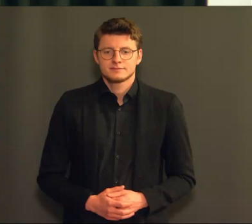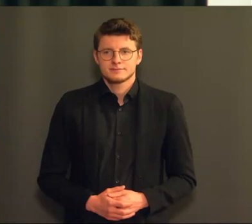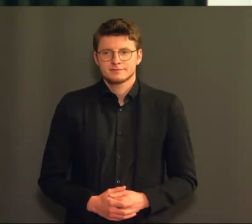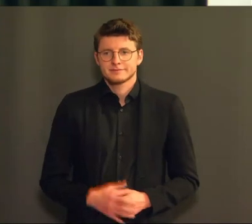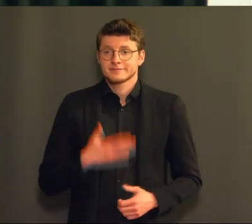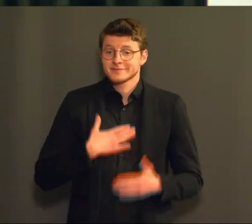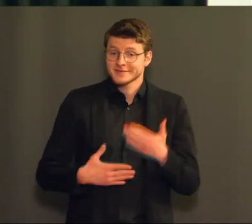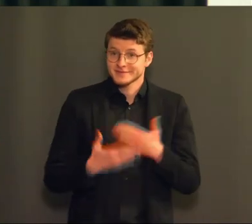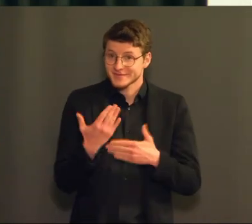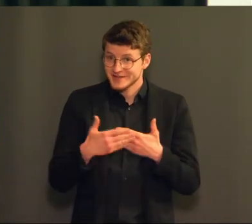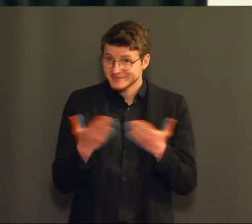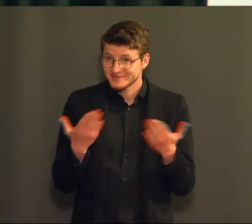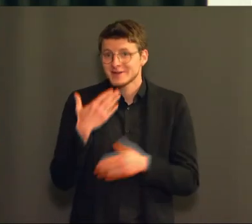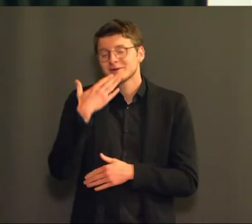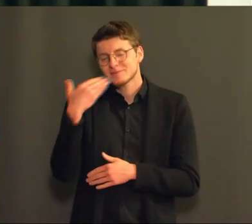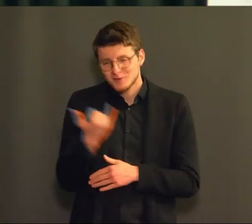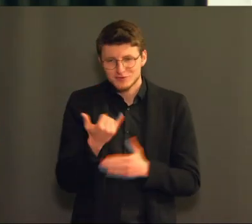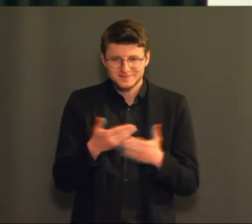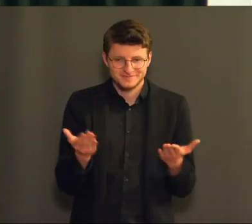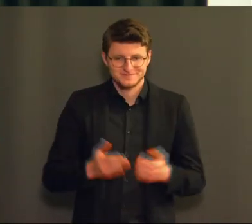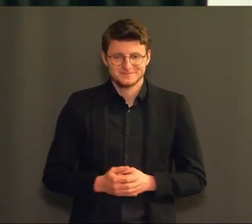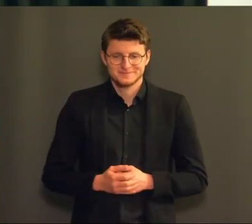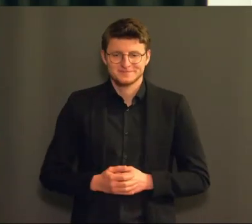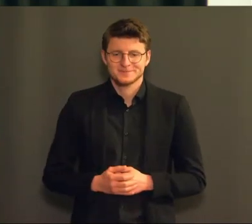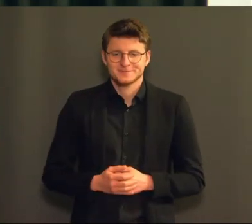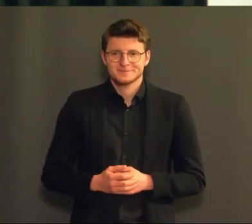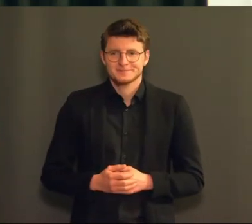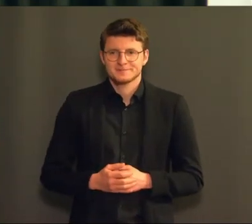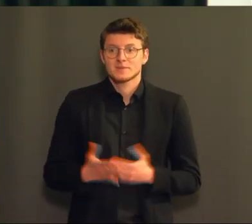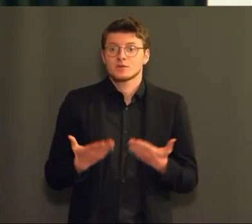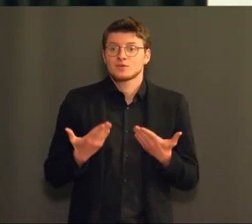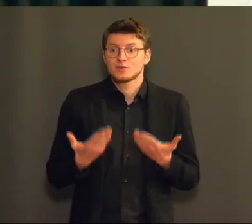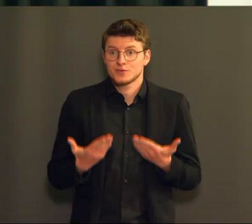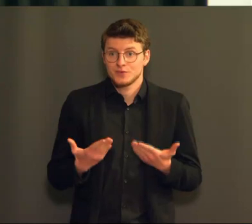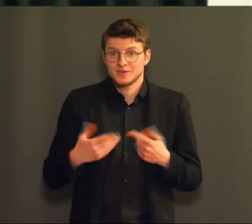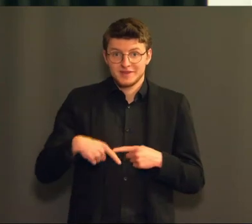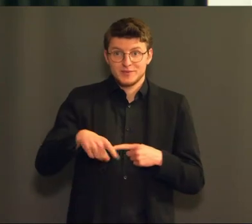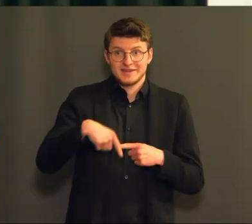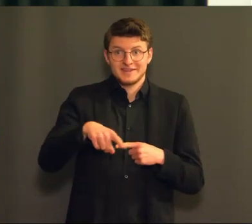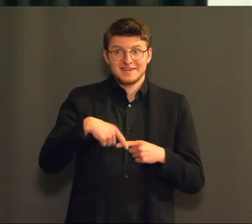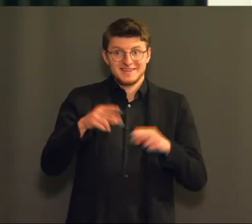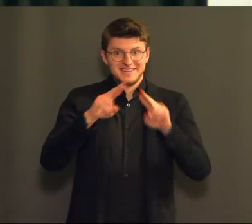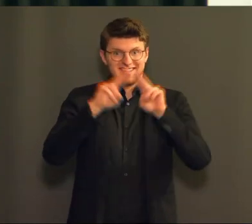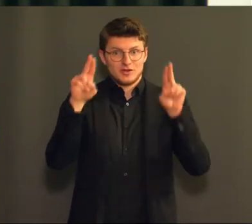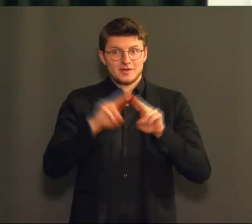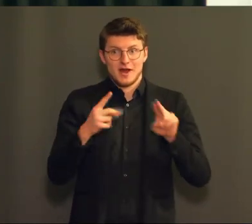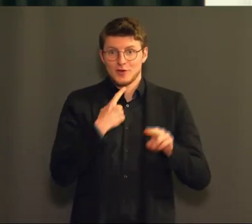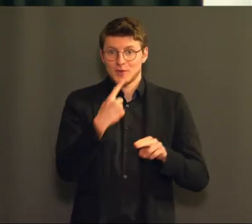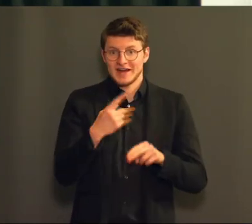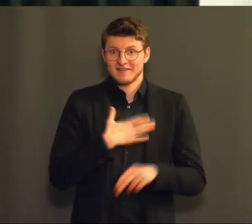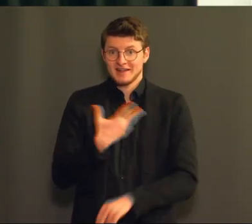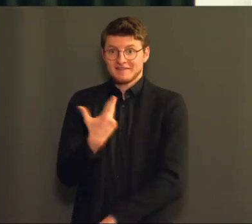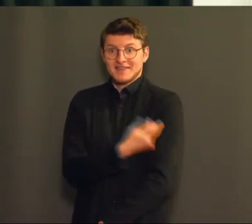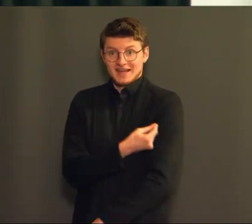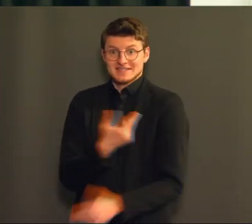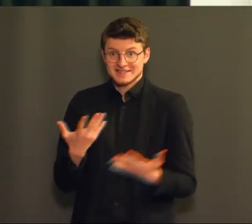Goedemorgen. Bonjour tout le monde. In deze internationale week van de vaccinatie wordt een record aantal vaccins in ons